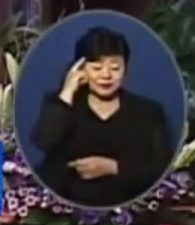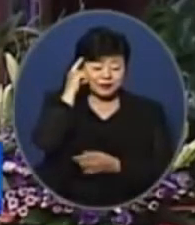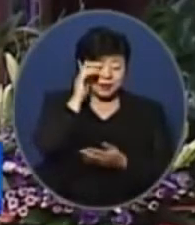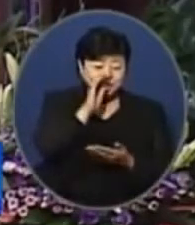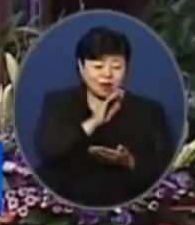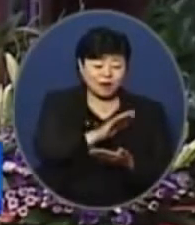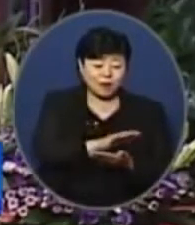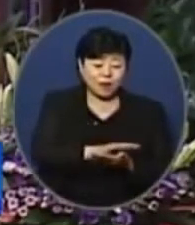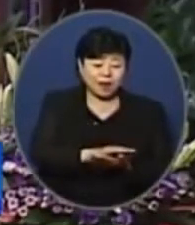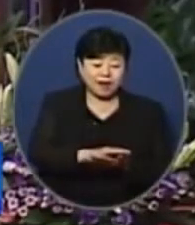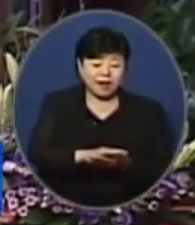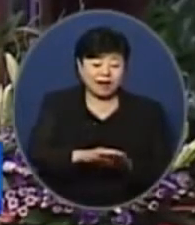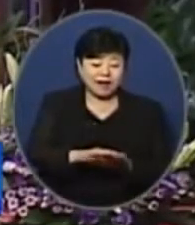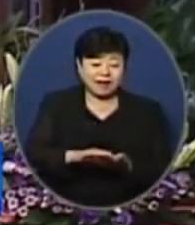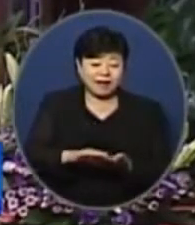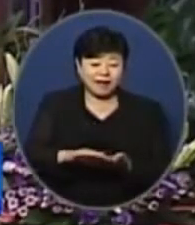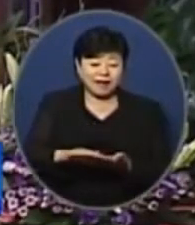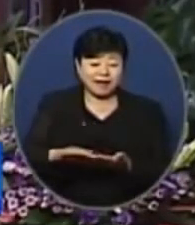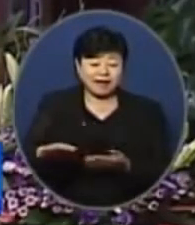주는 평화